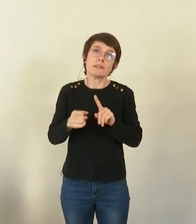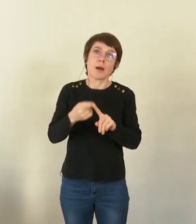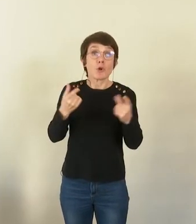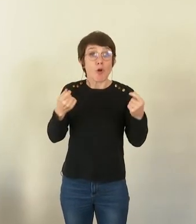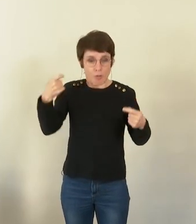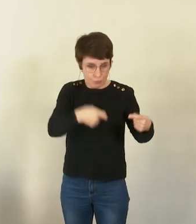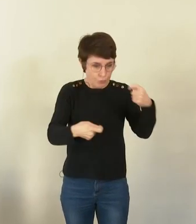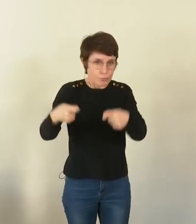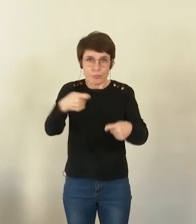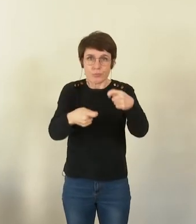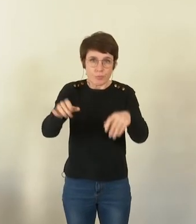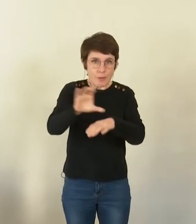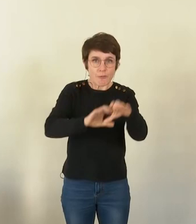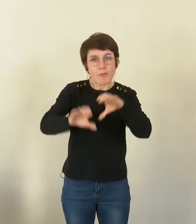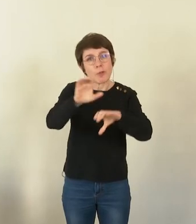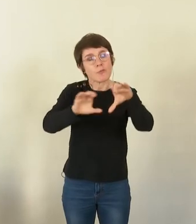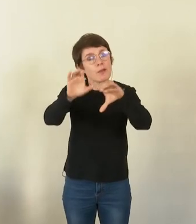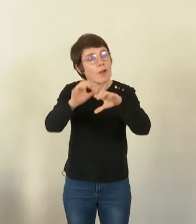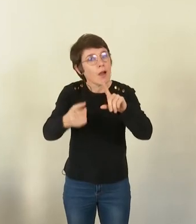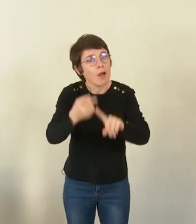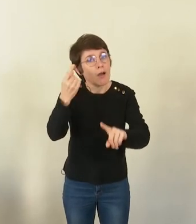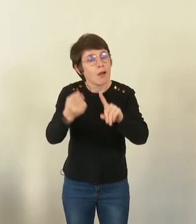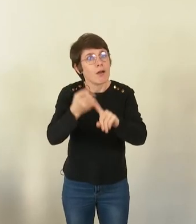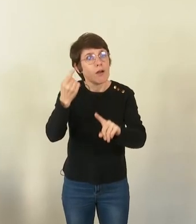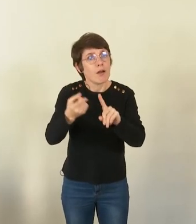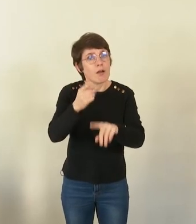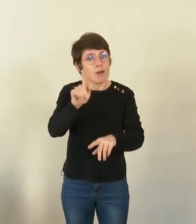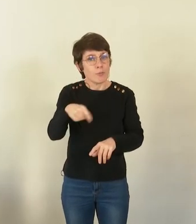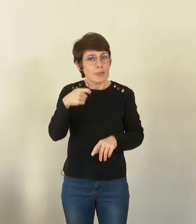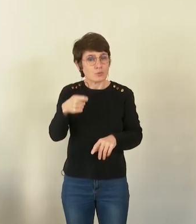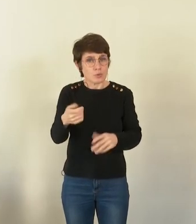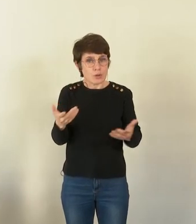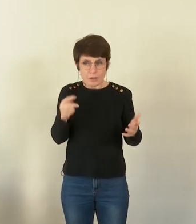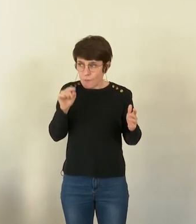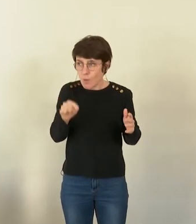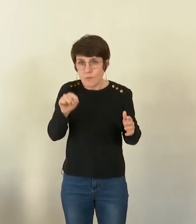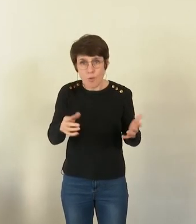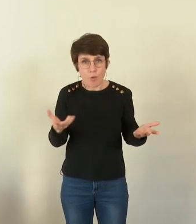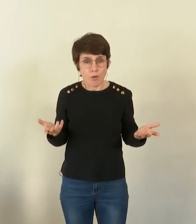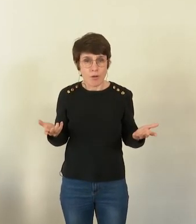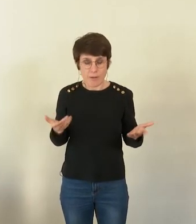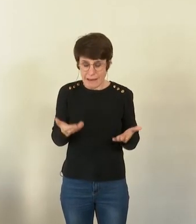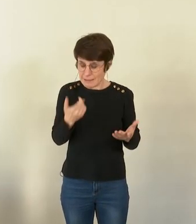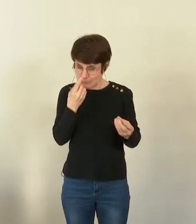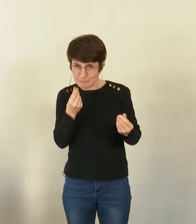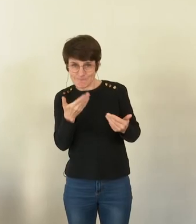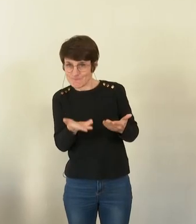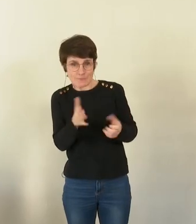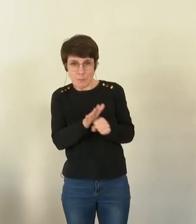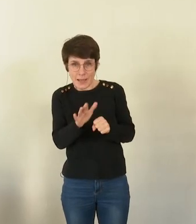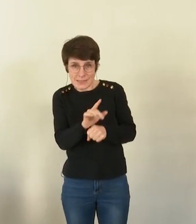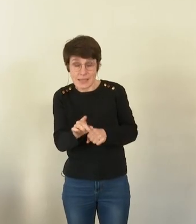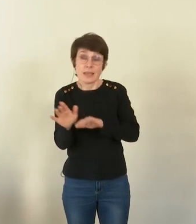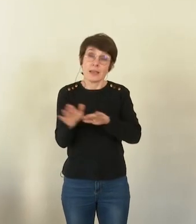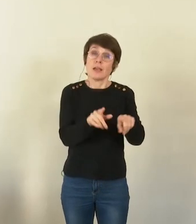c'est un un levier qui est bien suffisamment insuffisamment exploité ici mais aussi pour diversifier